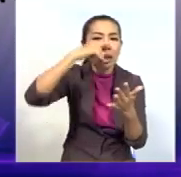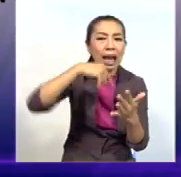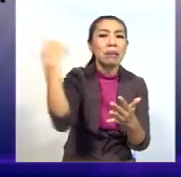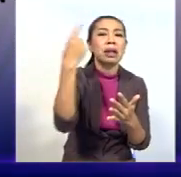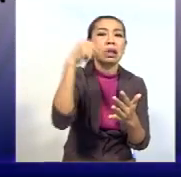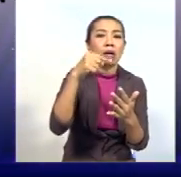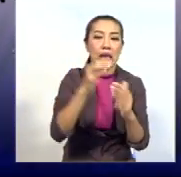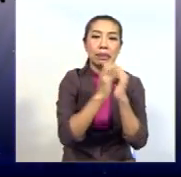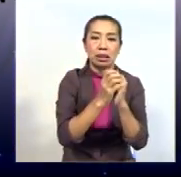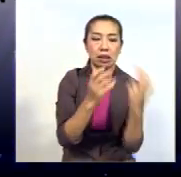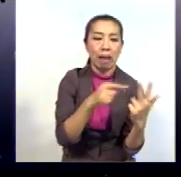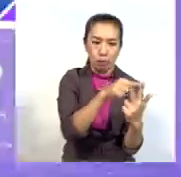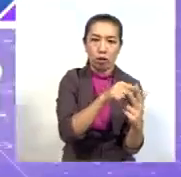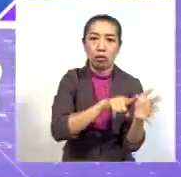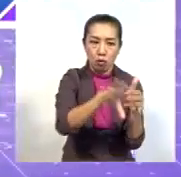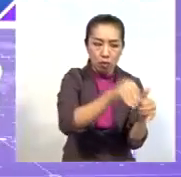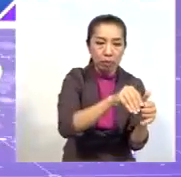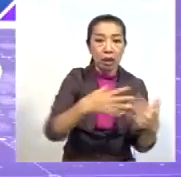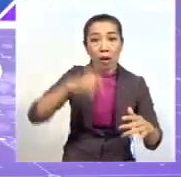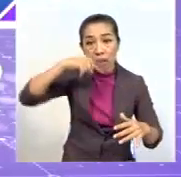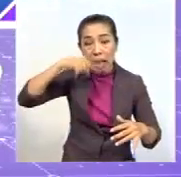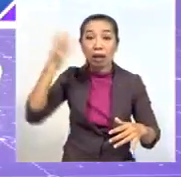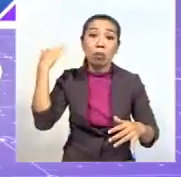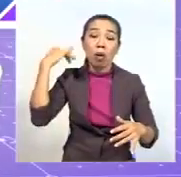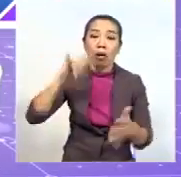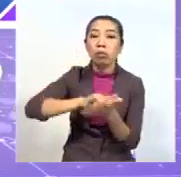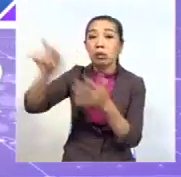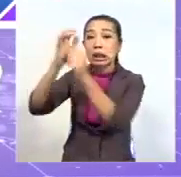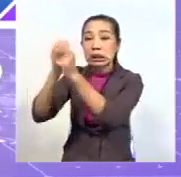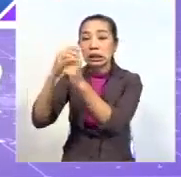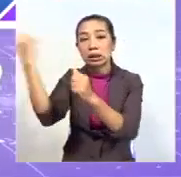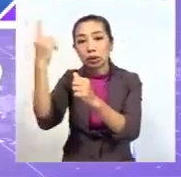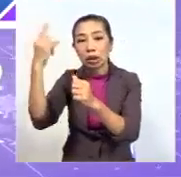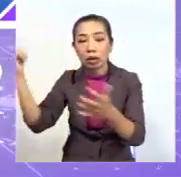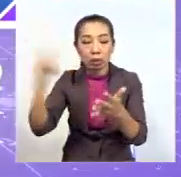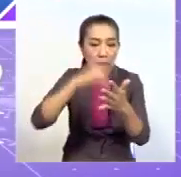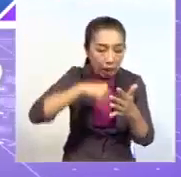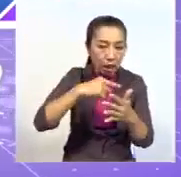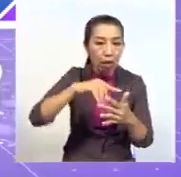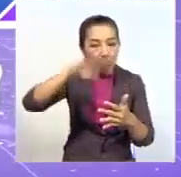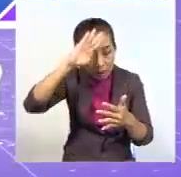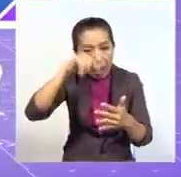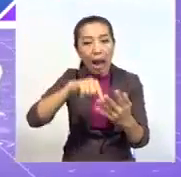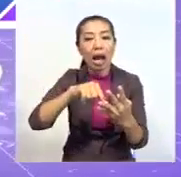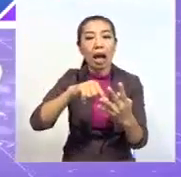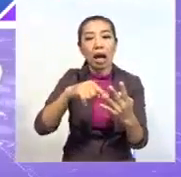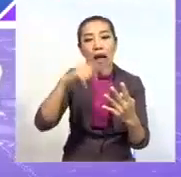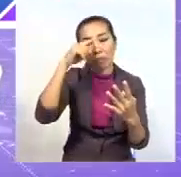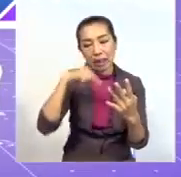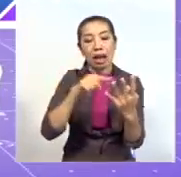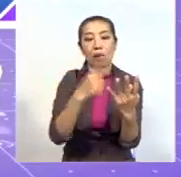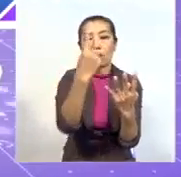ายแล้วก็เป็นชาวไทยที่ไปท่องเที่ยวที่เมืองอู่ฮั่นแล้วก็กลับมาป่วยเนี่ยในส่วนของบ้านเราเนี่ยอีก1ราย